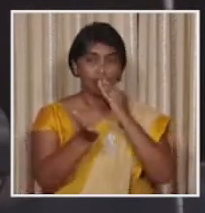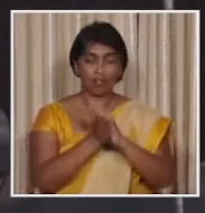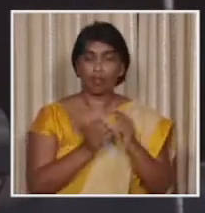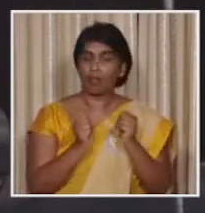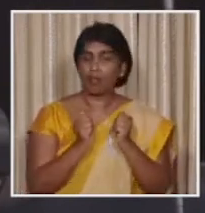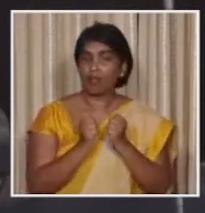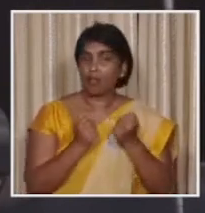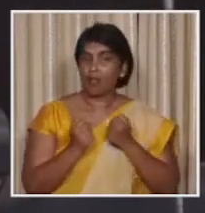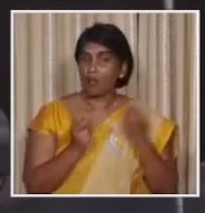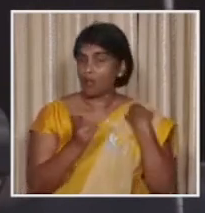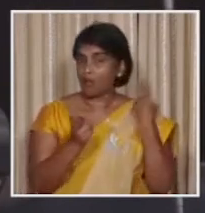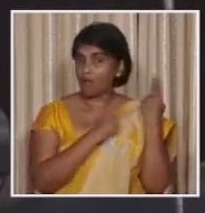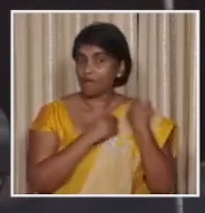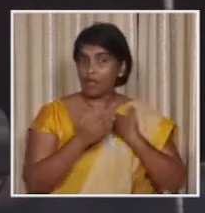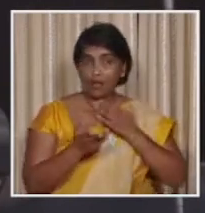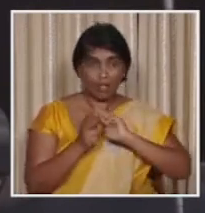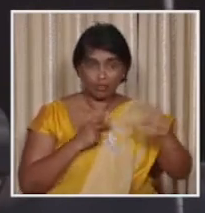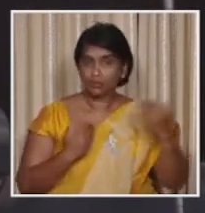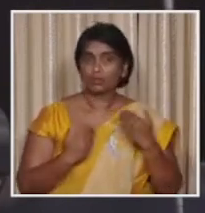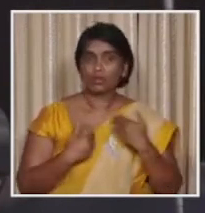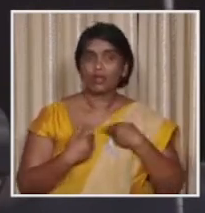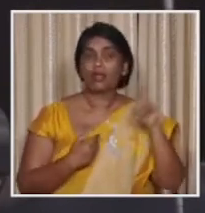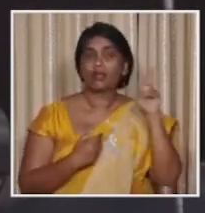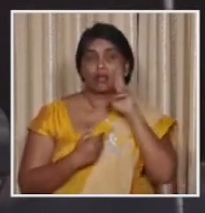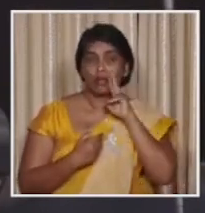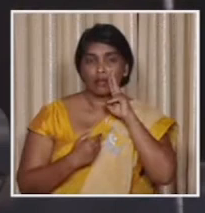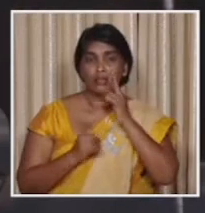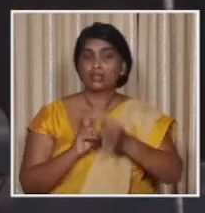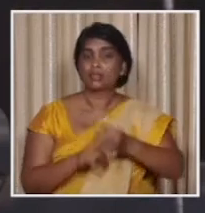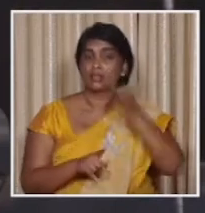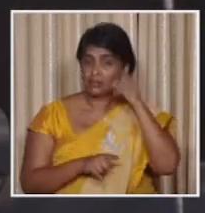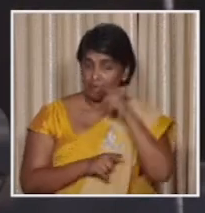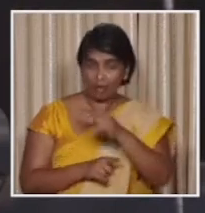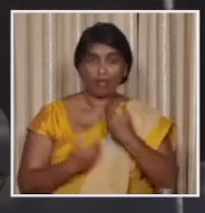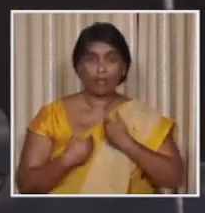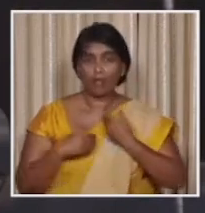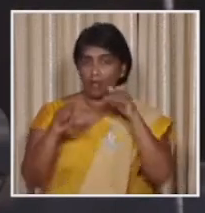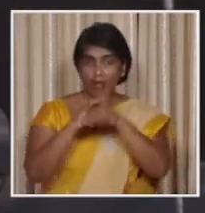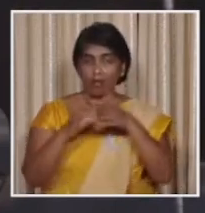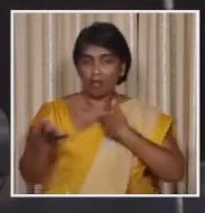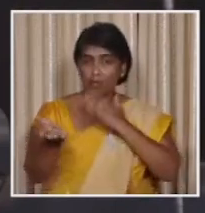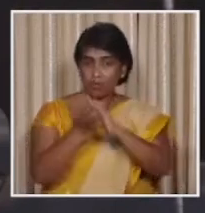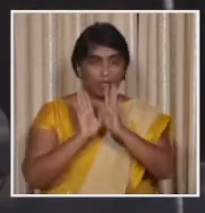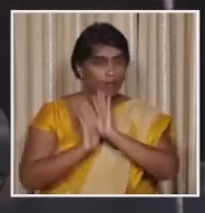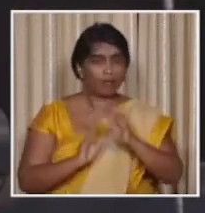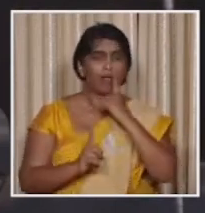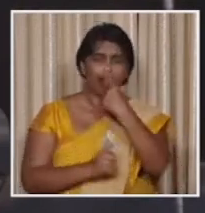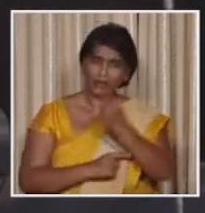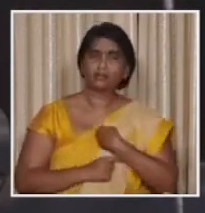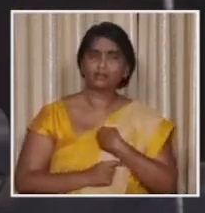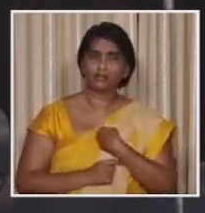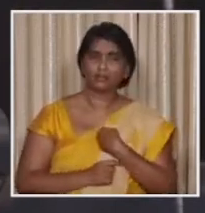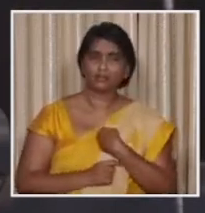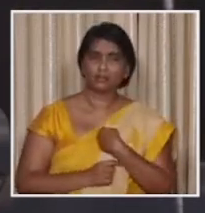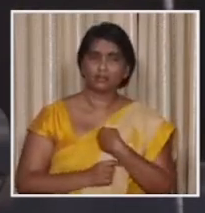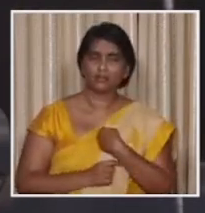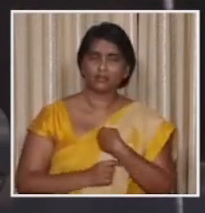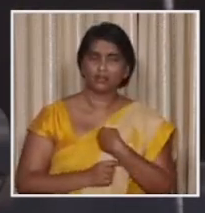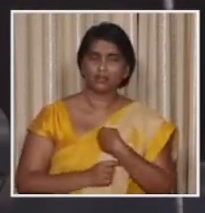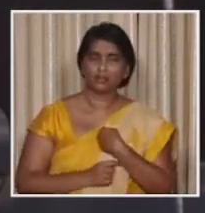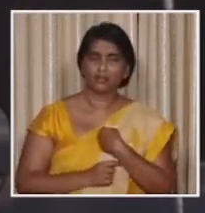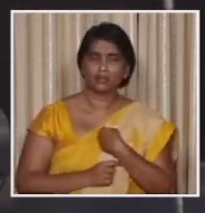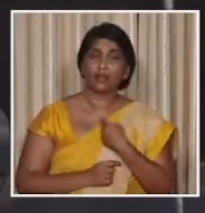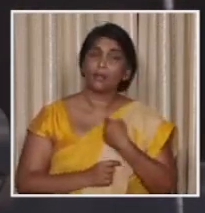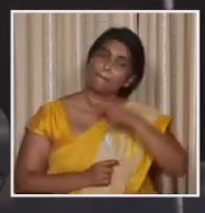වැඩේ අපේ දායකත්වයේ එපා නම් රනිල් වික්‍රමසිංහ ජනාධිපතිවරයාට අපේ දායකත්වයේ එපා නම් කෙලිම ඇවිල්ලා කියන්න.